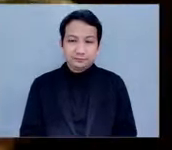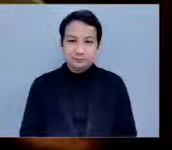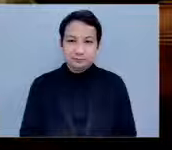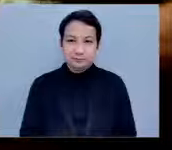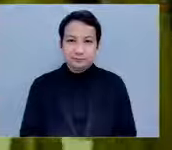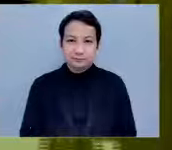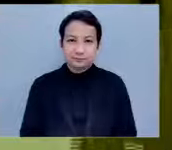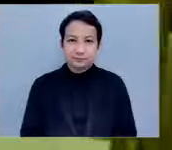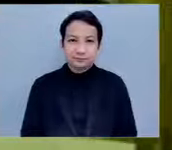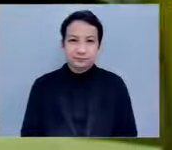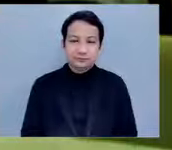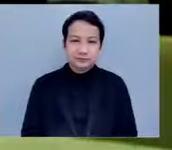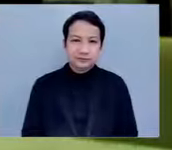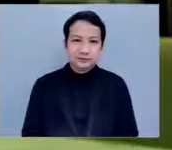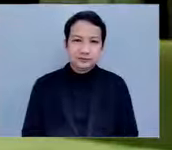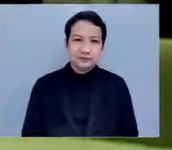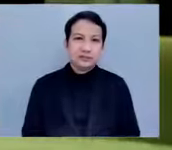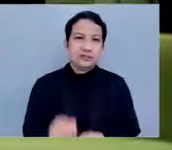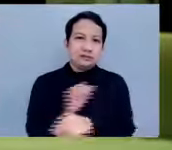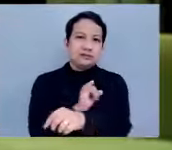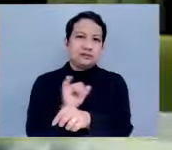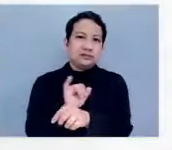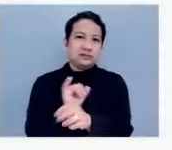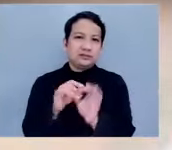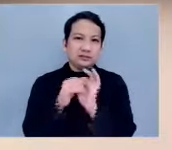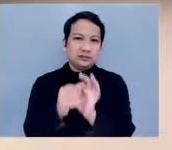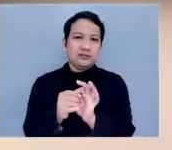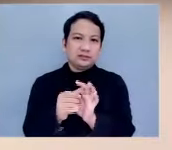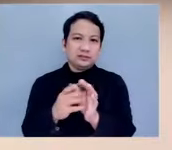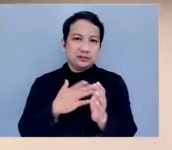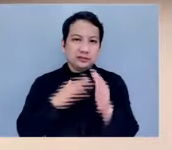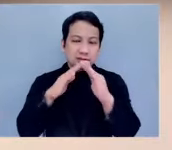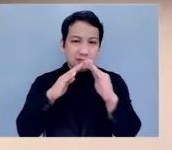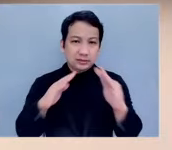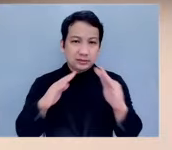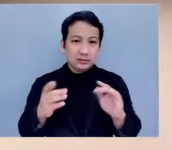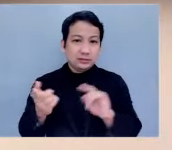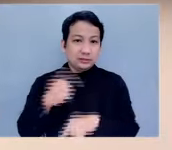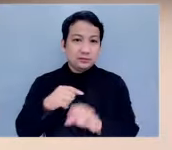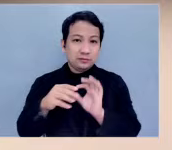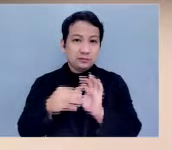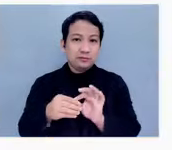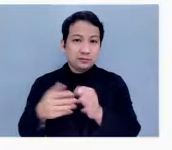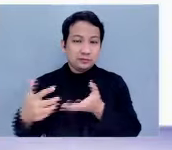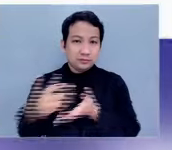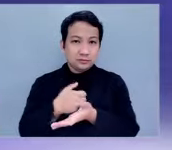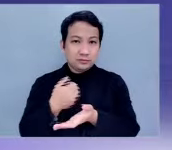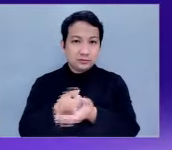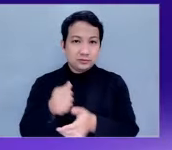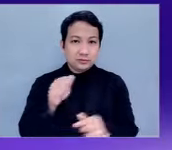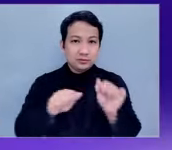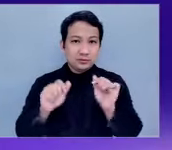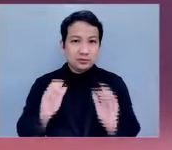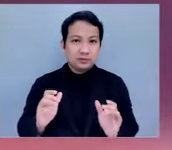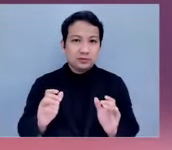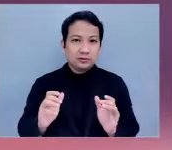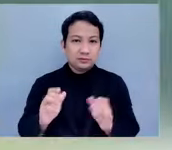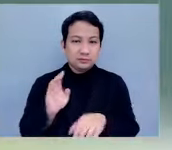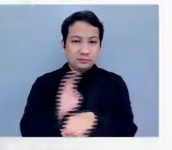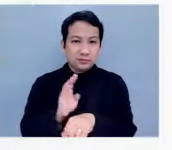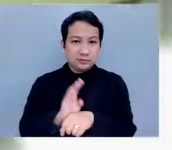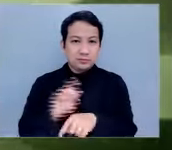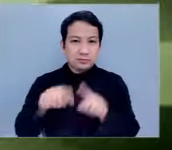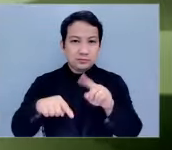Tamis ng pagsisikap ang naging puhunan ni Sugar sa kanyang may bahay. Mula ito sa mga kinita niya sa pag-aartista, negosyo at iba pang